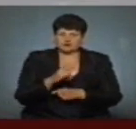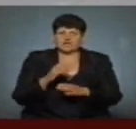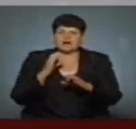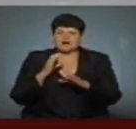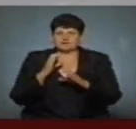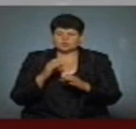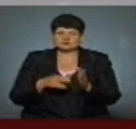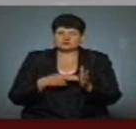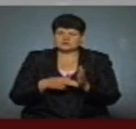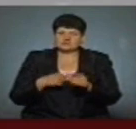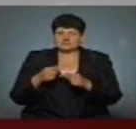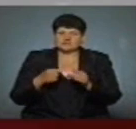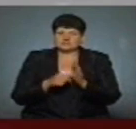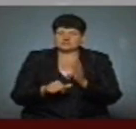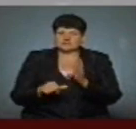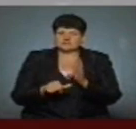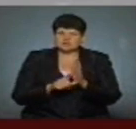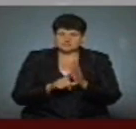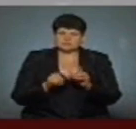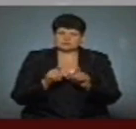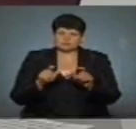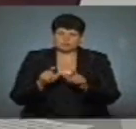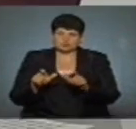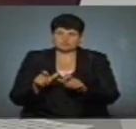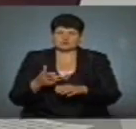через 66 пунктів пропуску на кордоні з